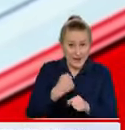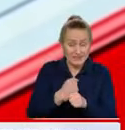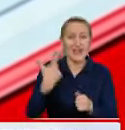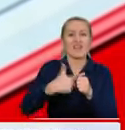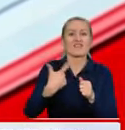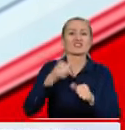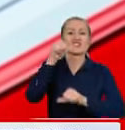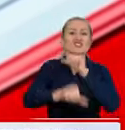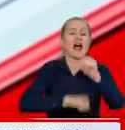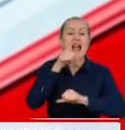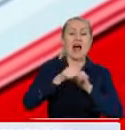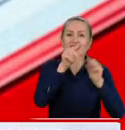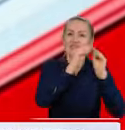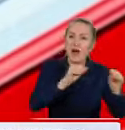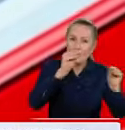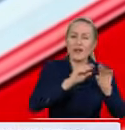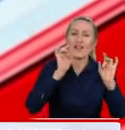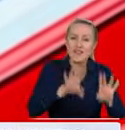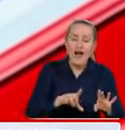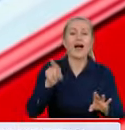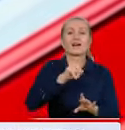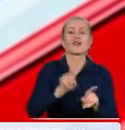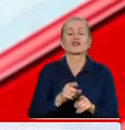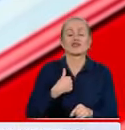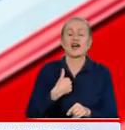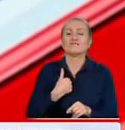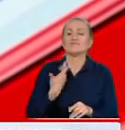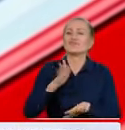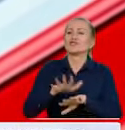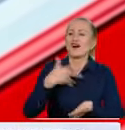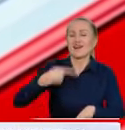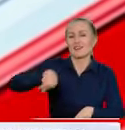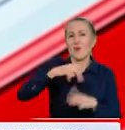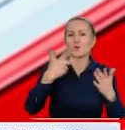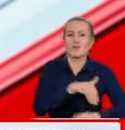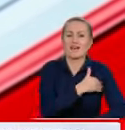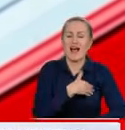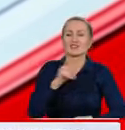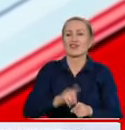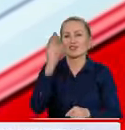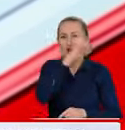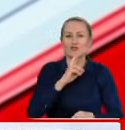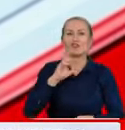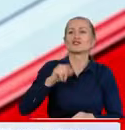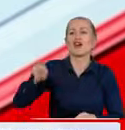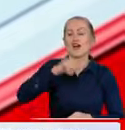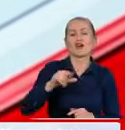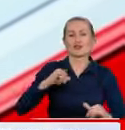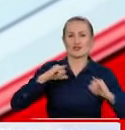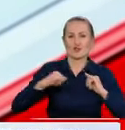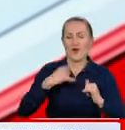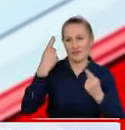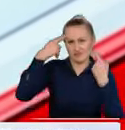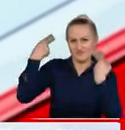przy tablicy, a przy okazji bardzo współczuję wszystkim ósmoklasistom i ich rodzicom, że zostali przez rząd wpędzeni w tak